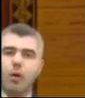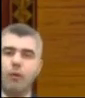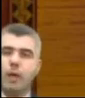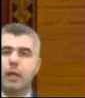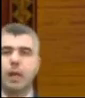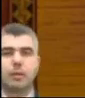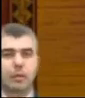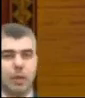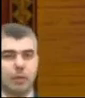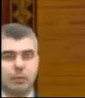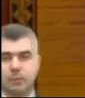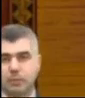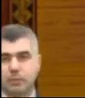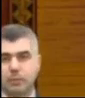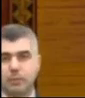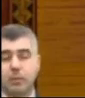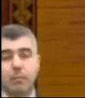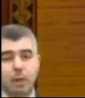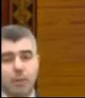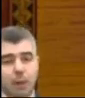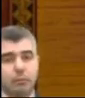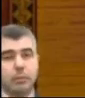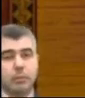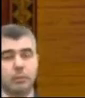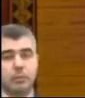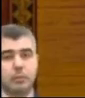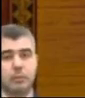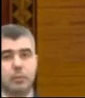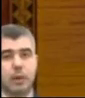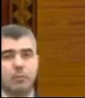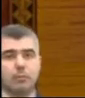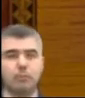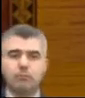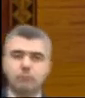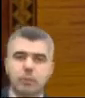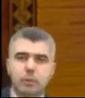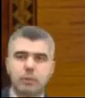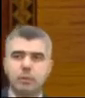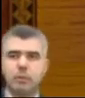من النتائج. ونفكر هنا فيما يتعلق بالتعاون في مجال الأمن